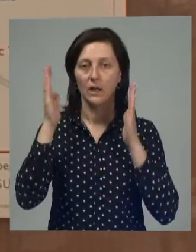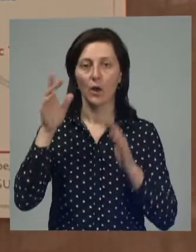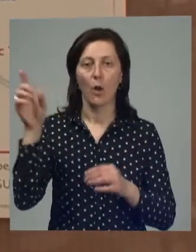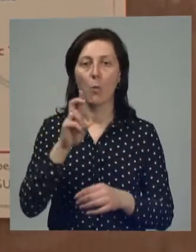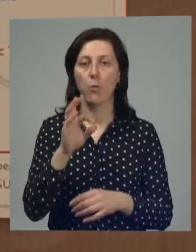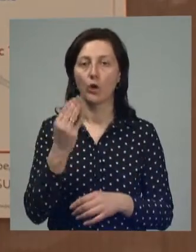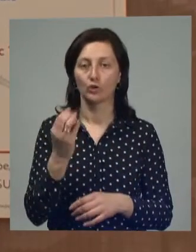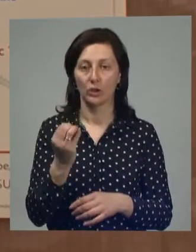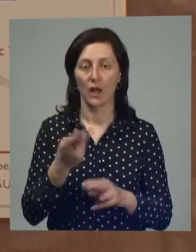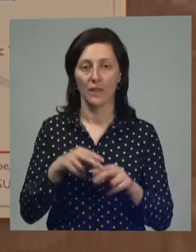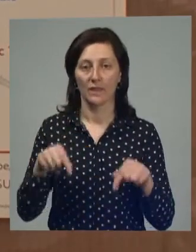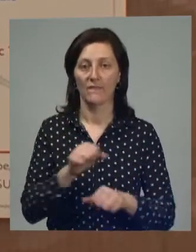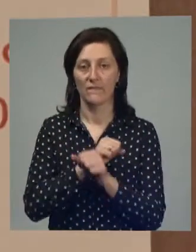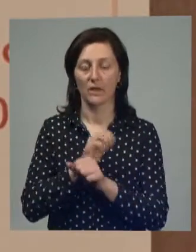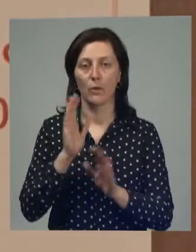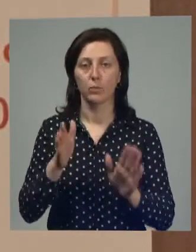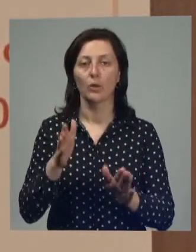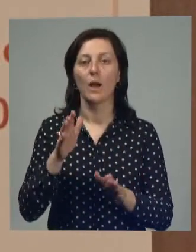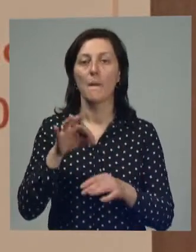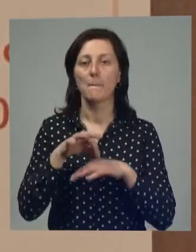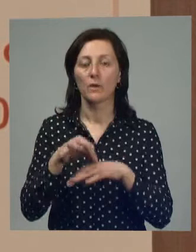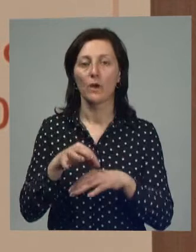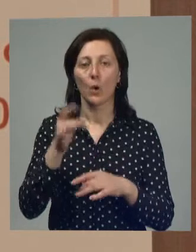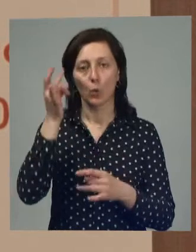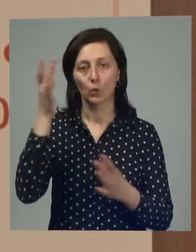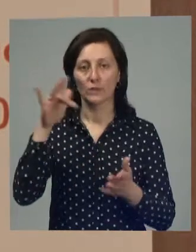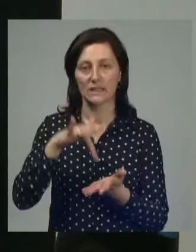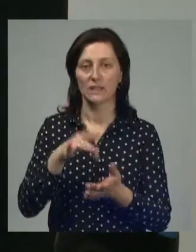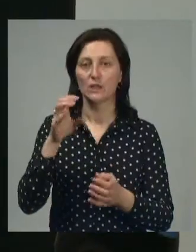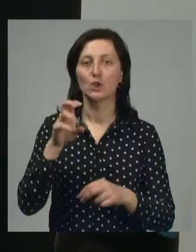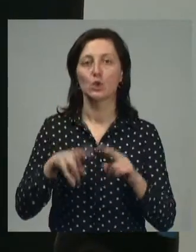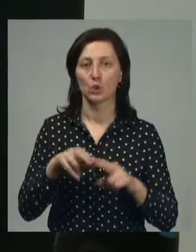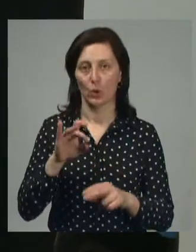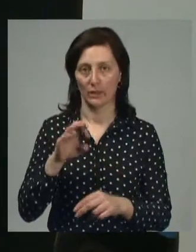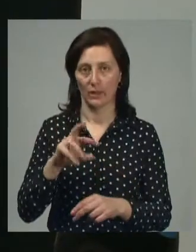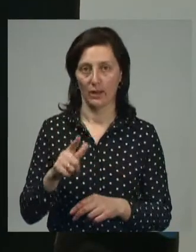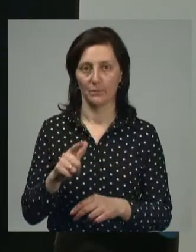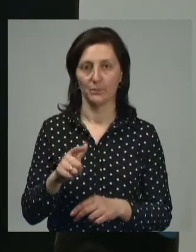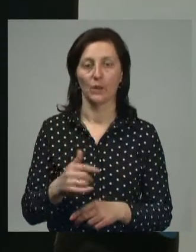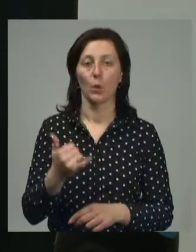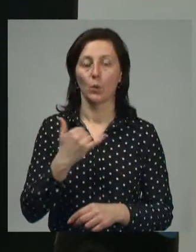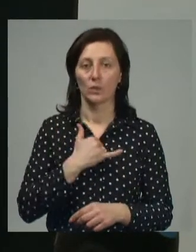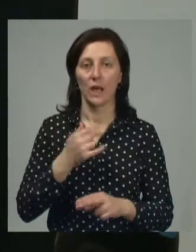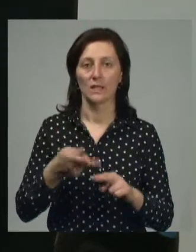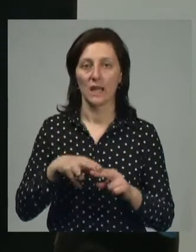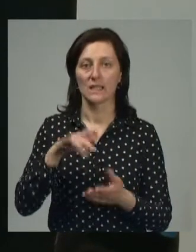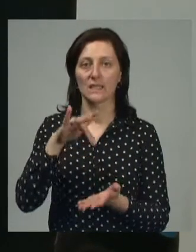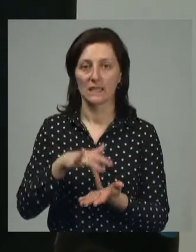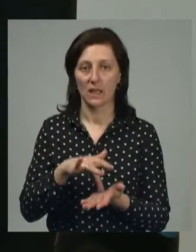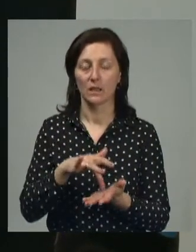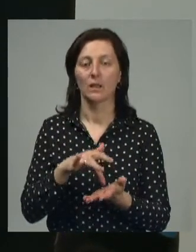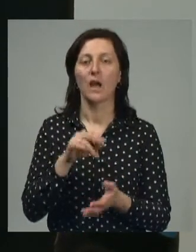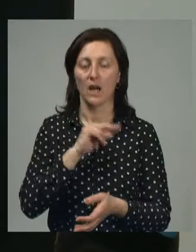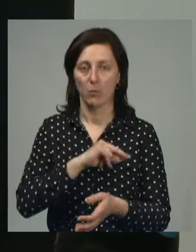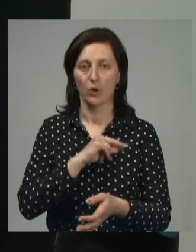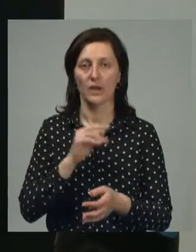этих выходных начнет работать пункт в культурном центре «Строителя». У нас эти центры как бы работают с умеренной нагрузкой,